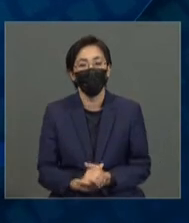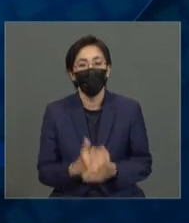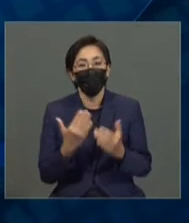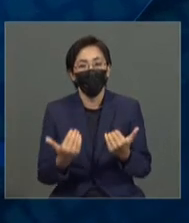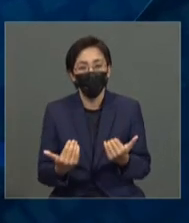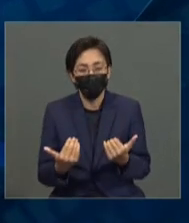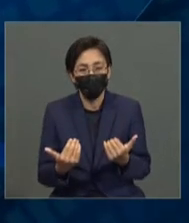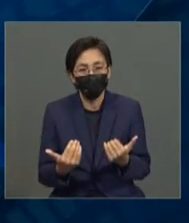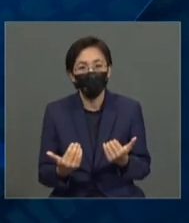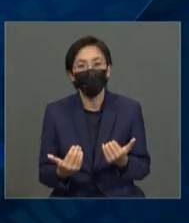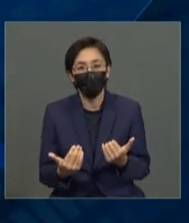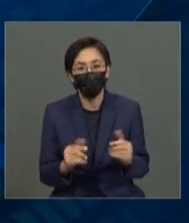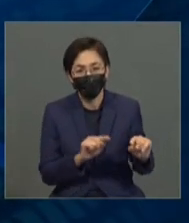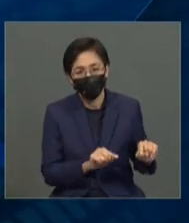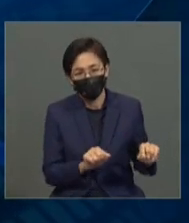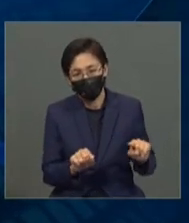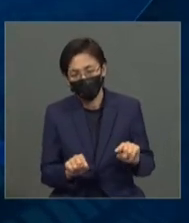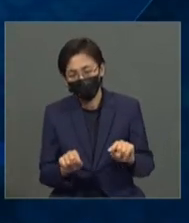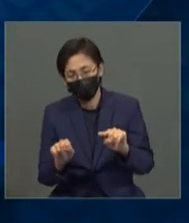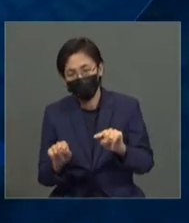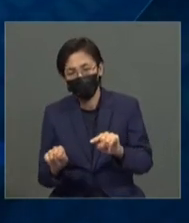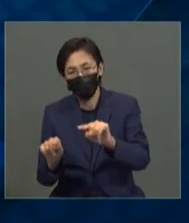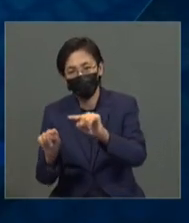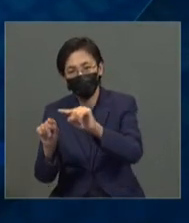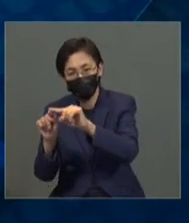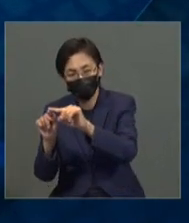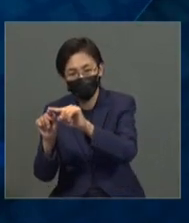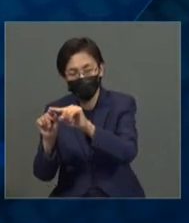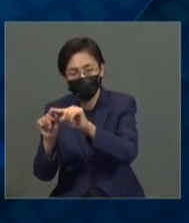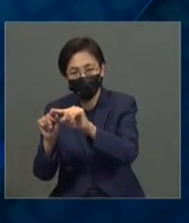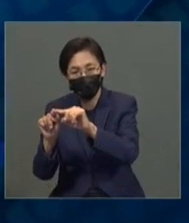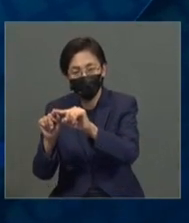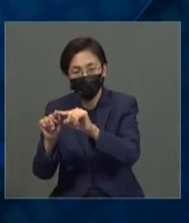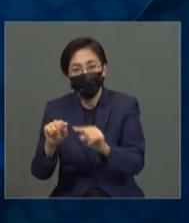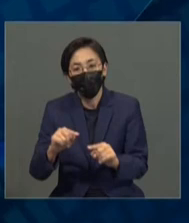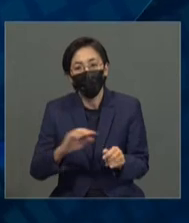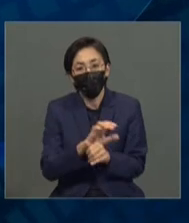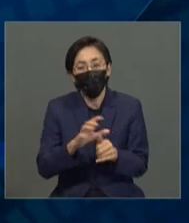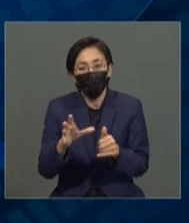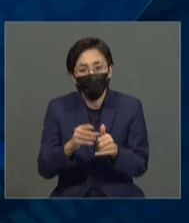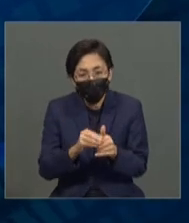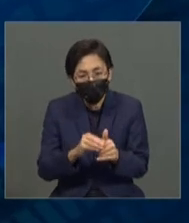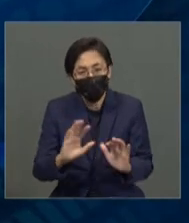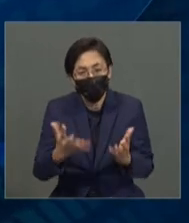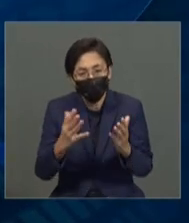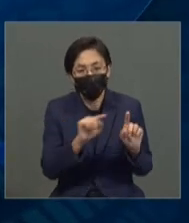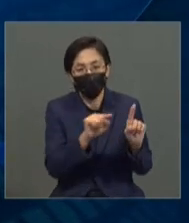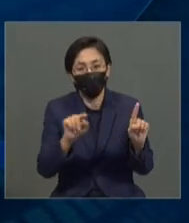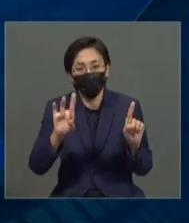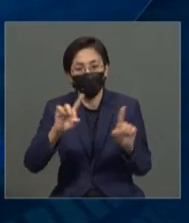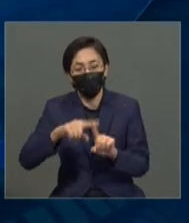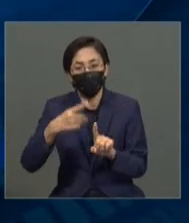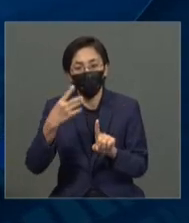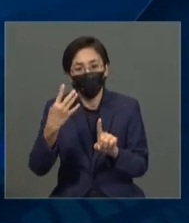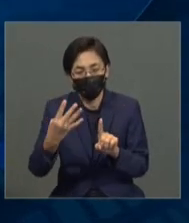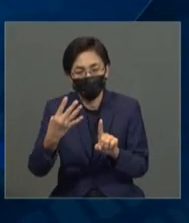ยอดตัวเลข2ตัวนี้มาบรรจบกันมีผู้ที่หายป่วยรายงานใน 1-8 เมษายนเนี่ยนะคะ